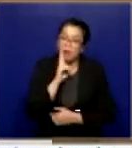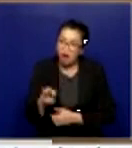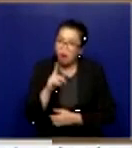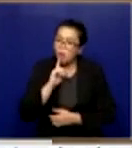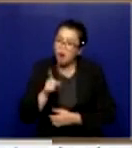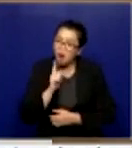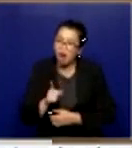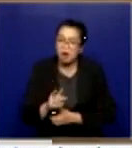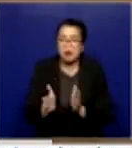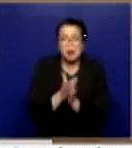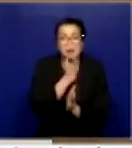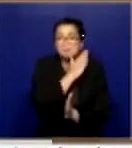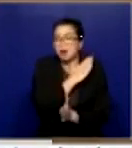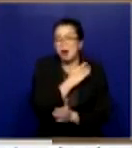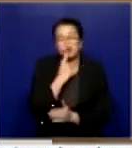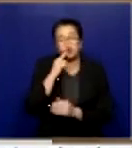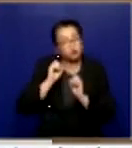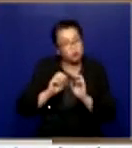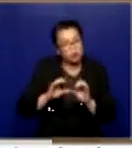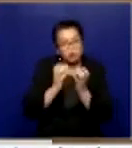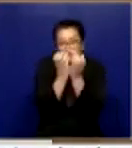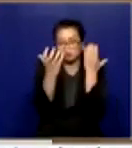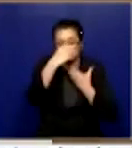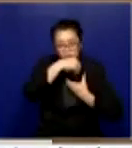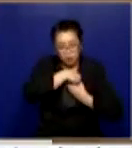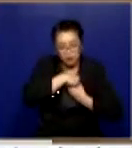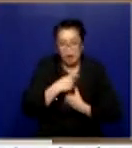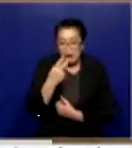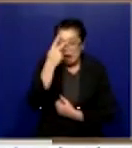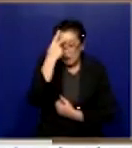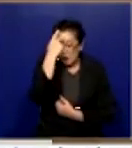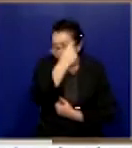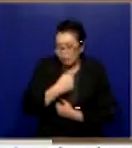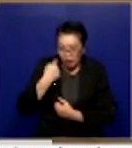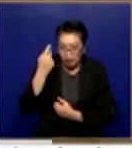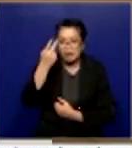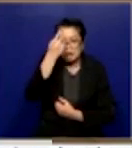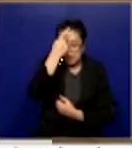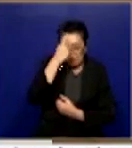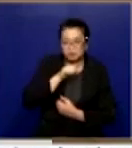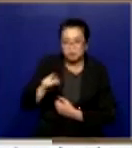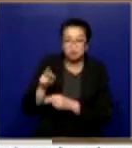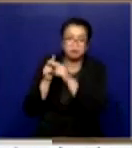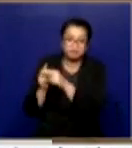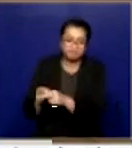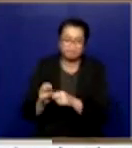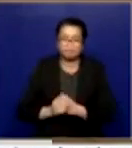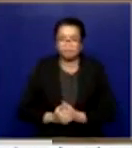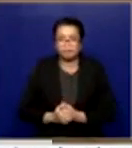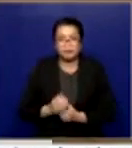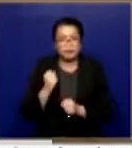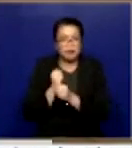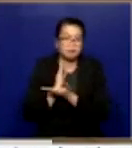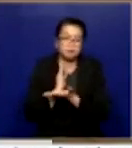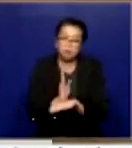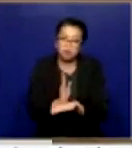นั้นพระท่านสอนว่ามันจะกลับไปก้มเองไม่มีความสุขและกำไรใครทำใครก่อก็รับไปจะทำบุญ